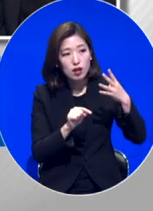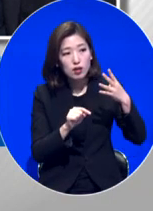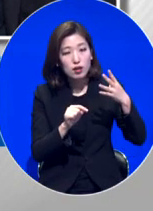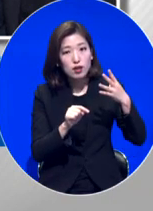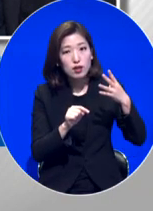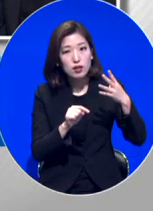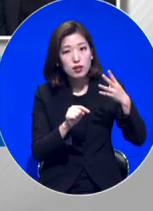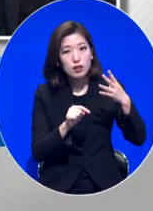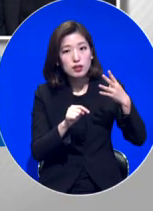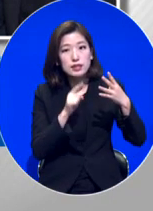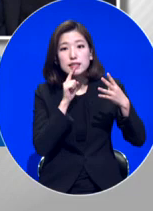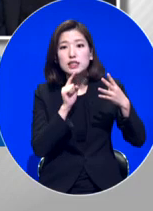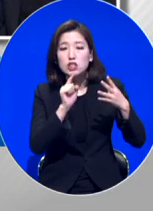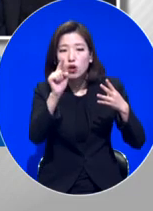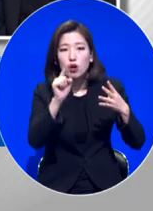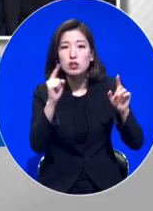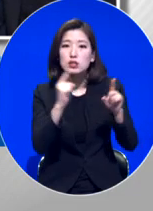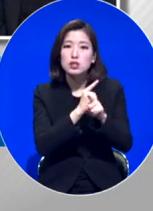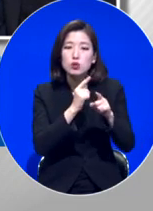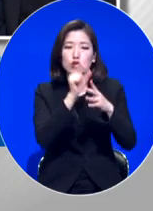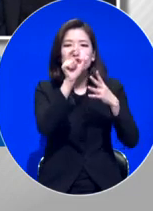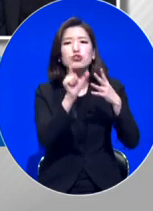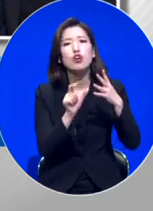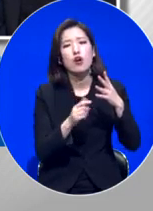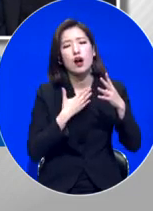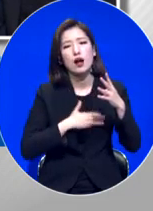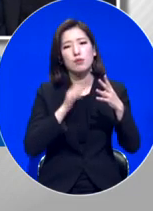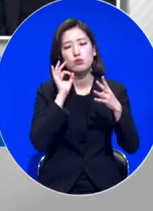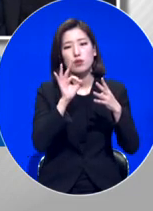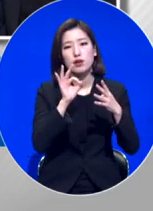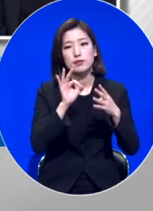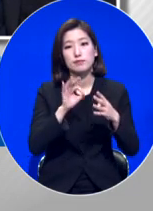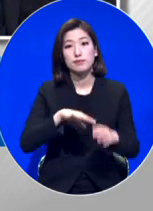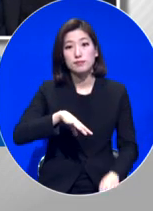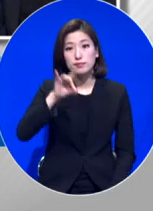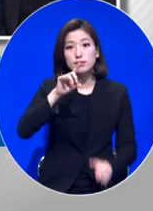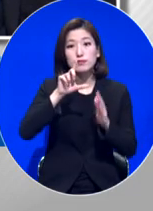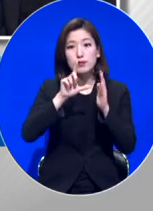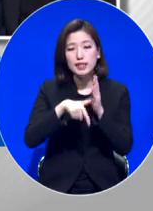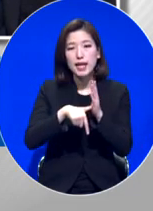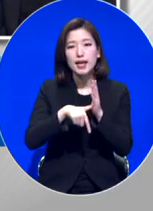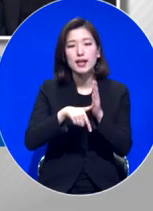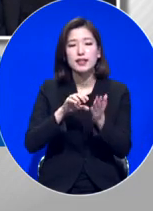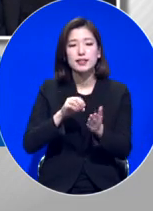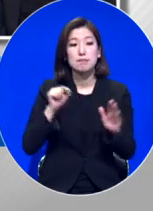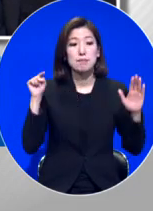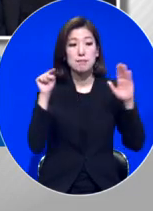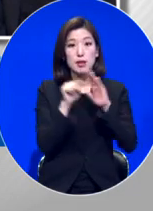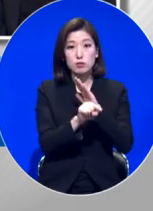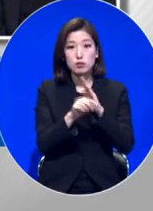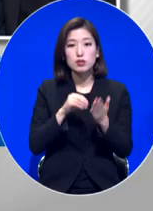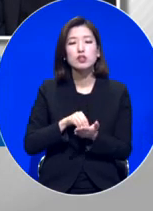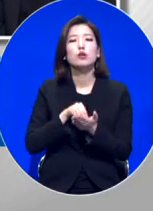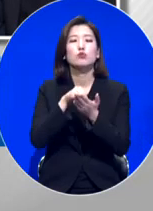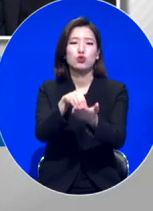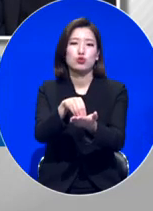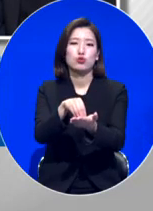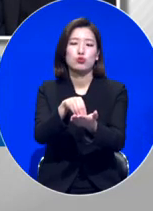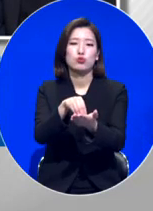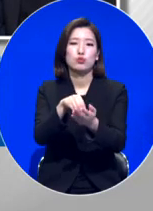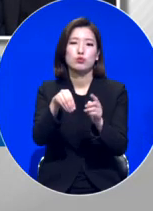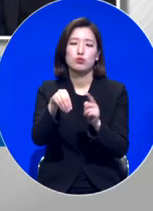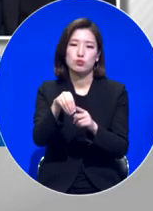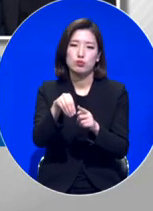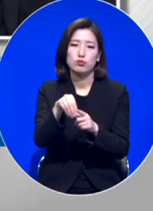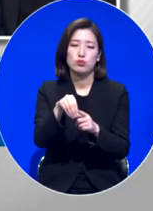이제 오시면 이제 그 초기에 접수를 하시게 되는데요. 접수를 하시게 되는데 이제 그 부분에